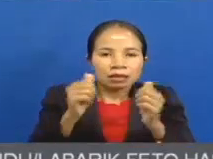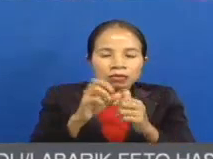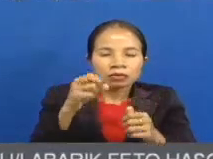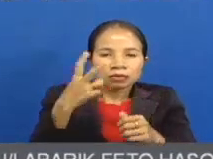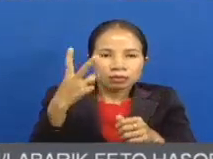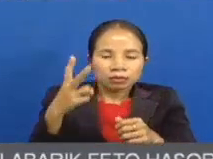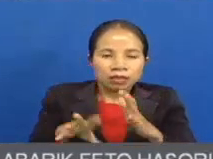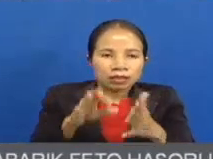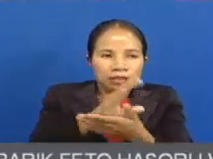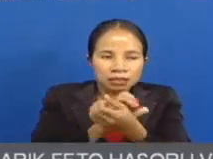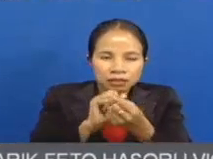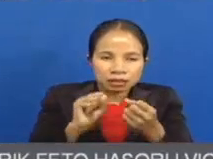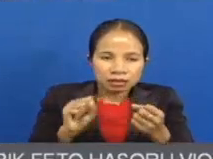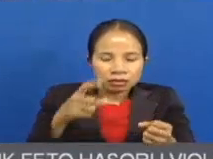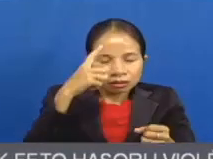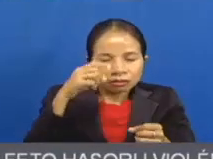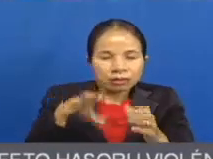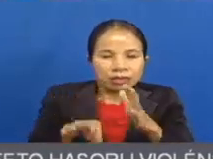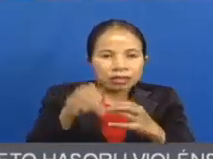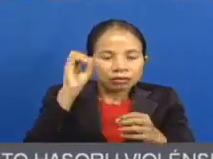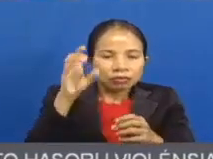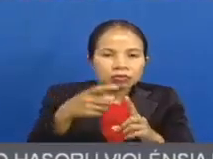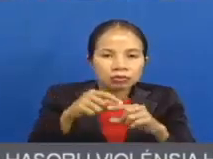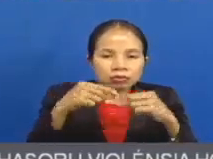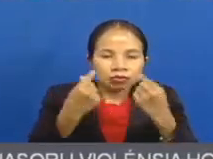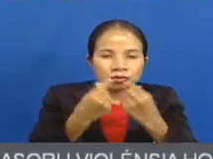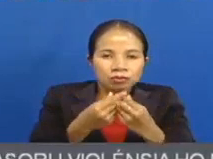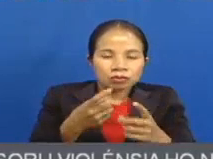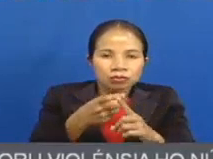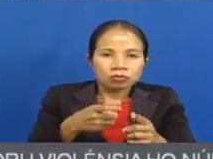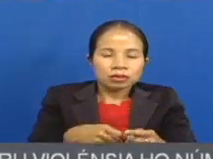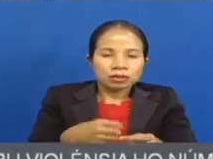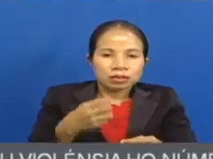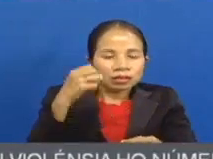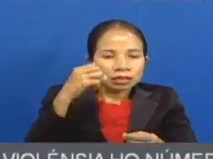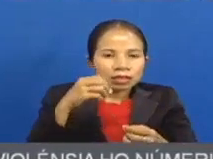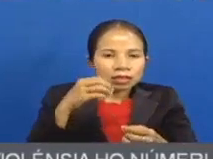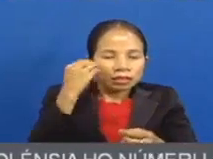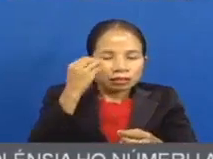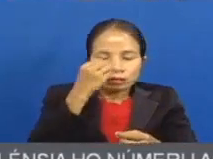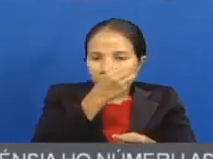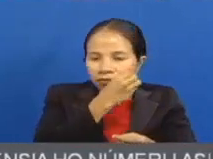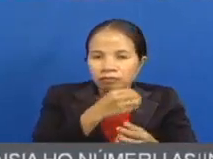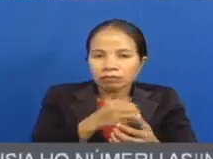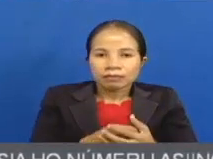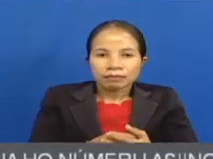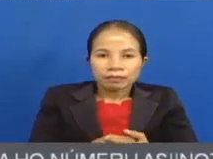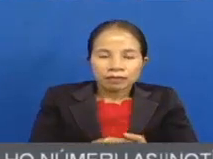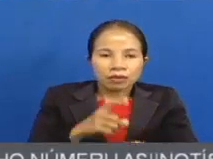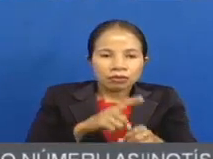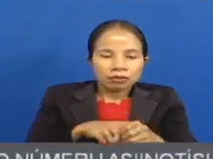rua hetan estragus tambah hetan tuda husi grup pesira hafu infila husi hadere funang midar iya suku kasab vila iya oras tempo